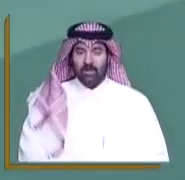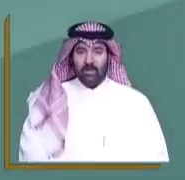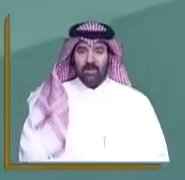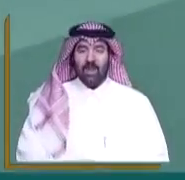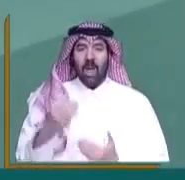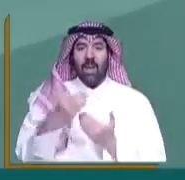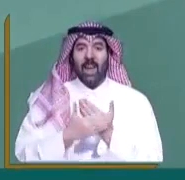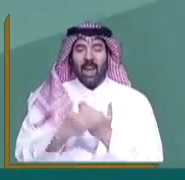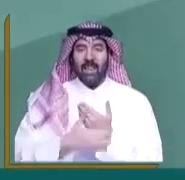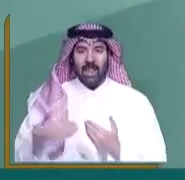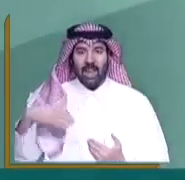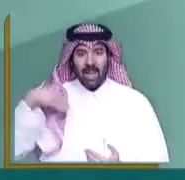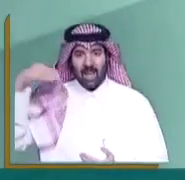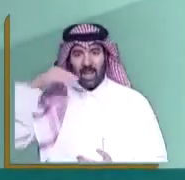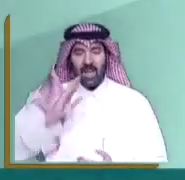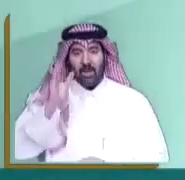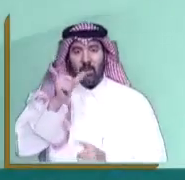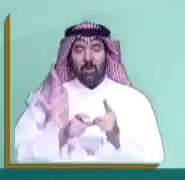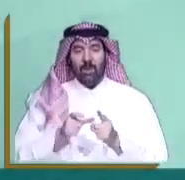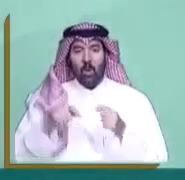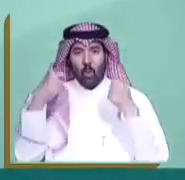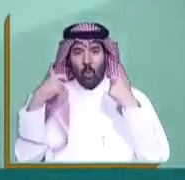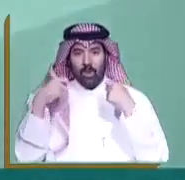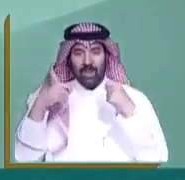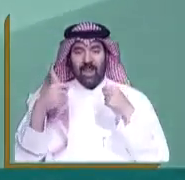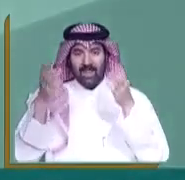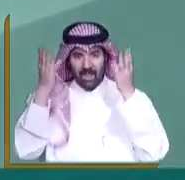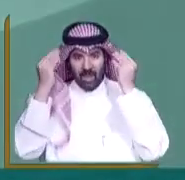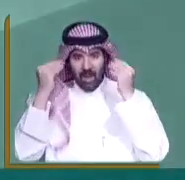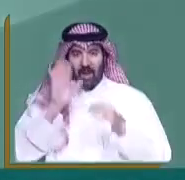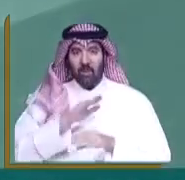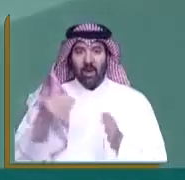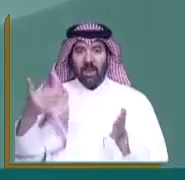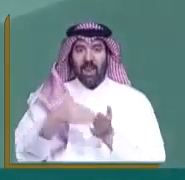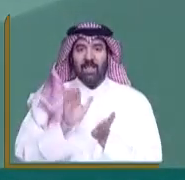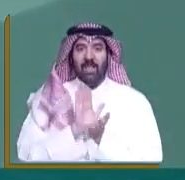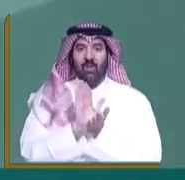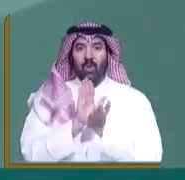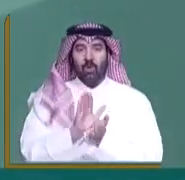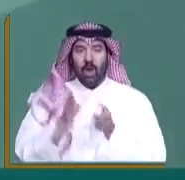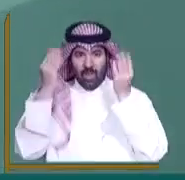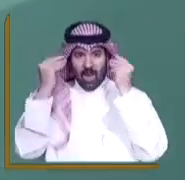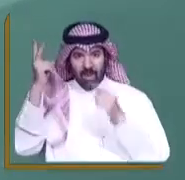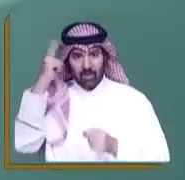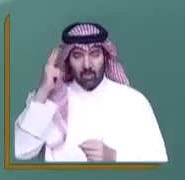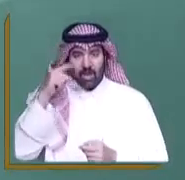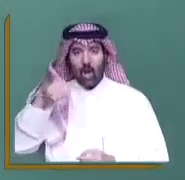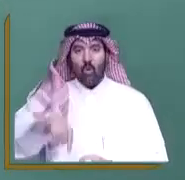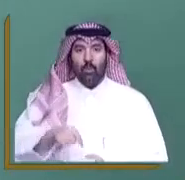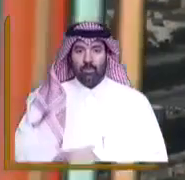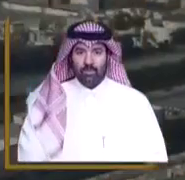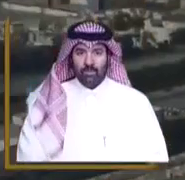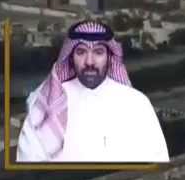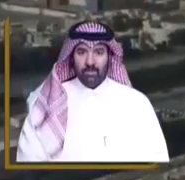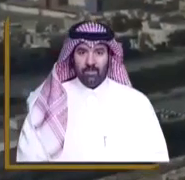تحت رعاية سمو ولي العهد وزارة الثقافة تنظم الحفل الختامي للجوائز الثقافية الوطنية.